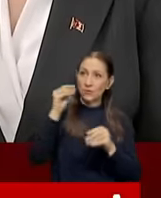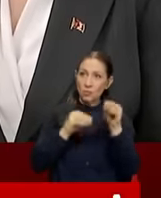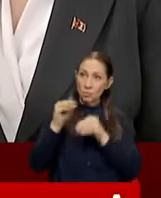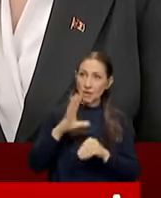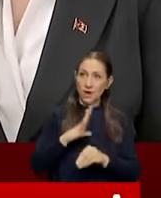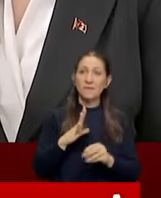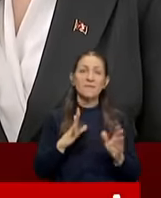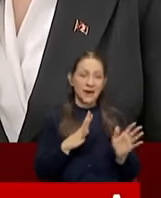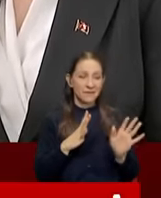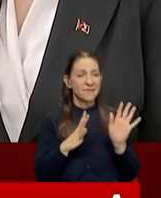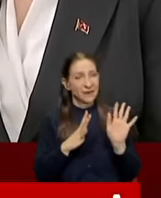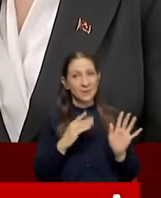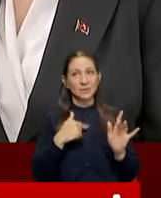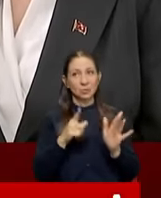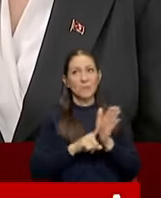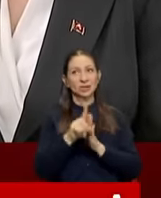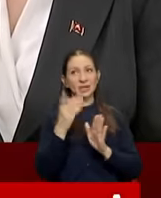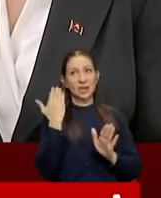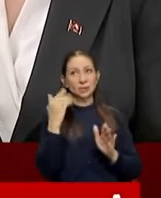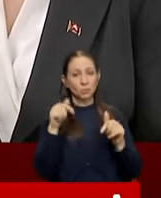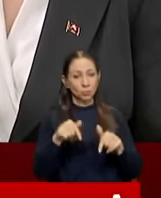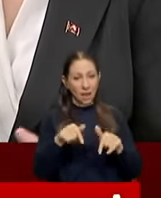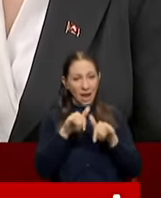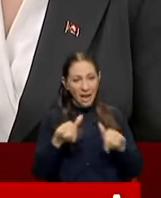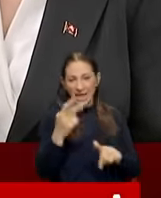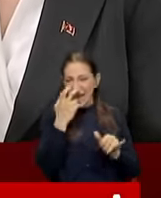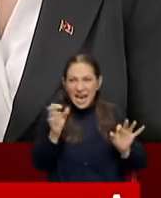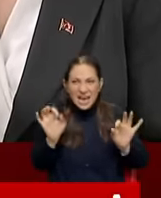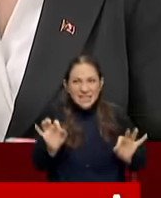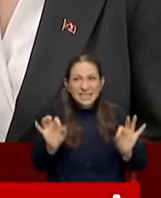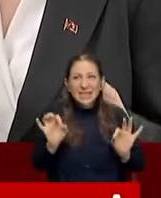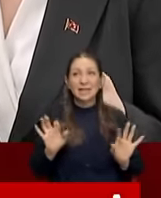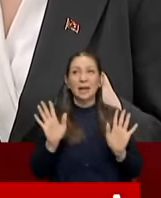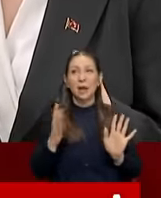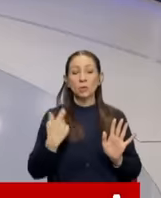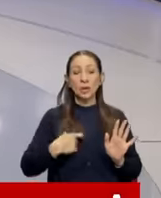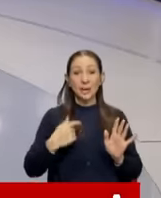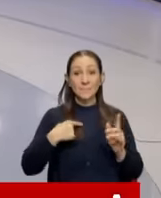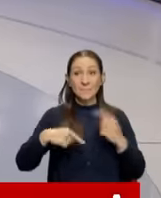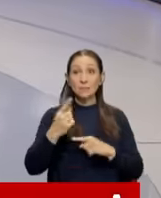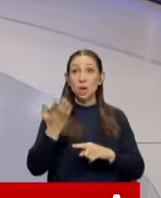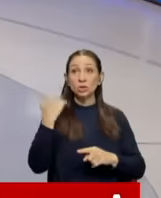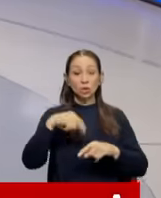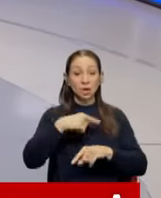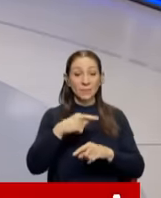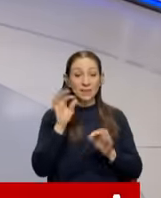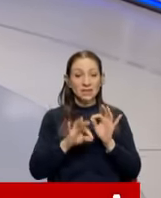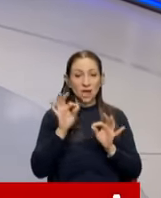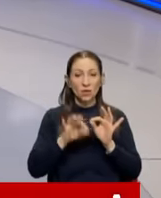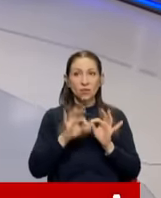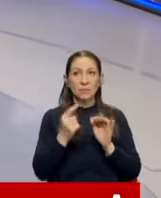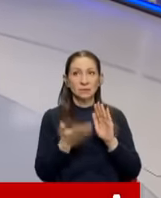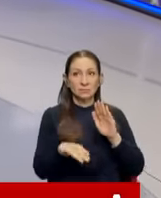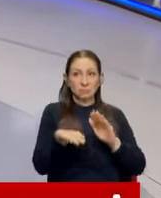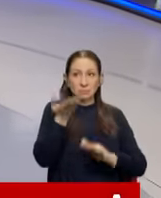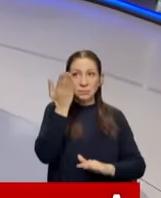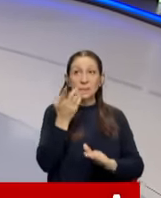de sizde var galiba var var yani Biz bunu başardık daha önce burada da aynı özellikle Biz hani bir önceki dönemde tasarrufları biraz